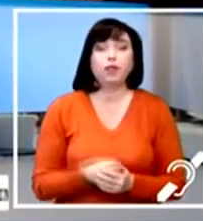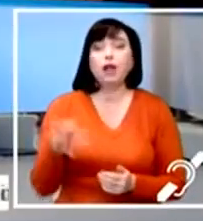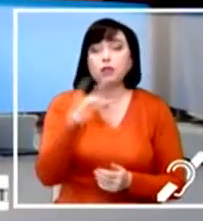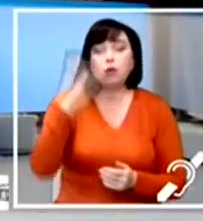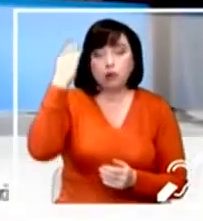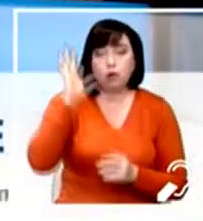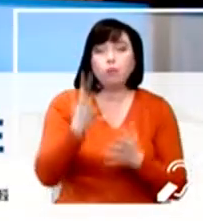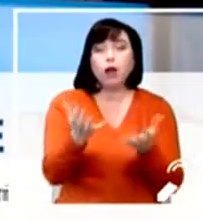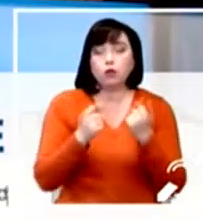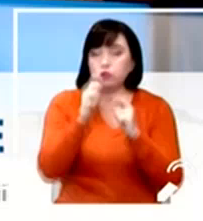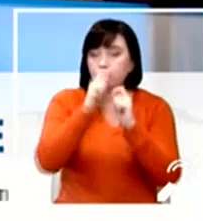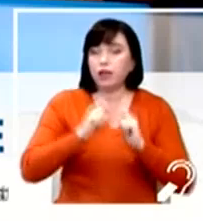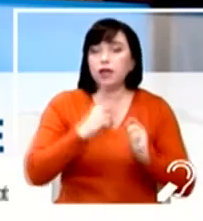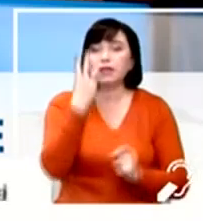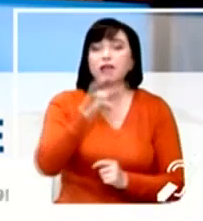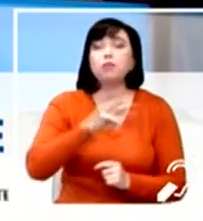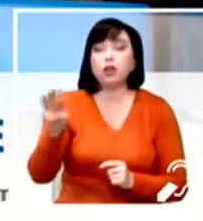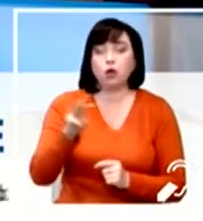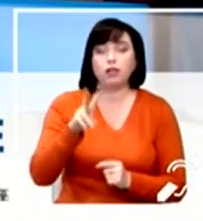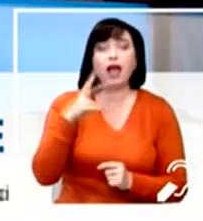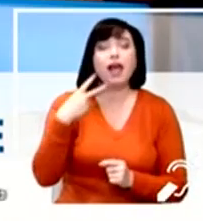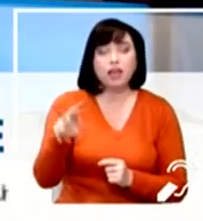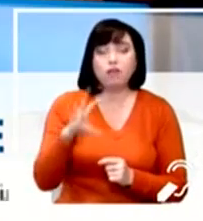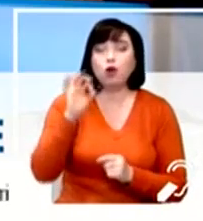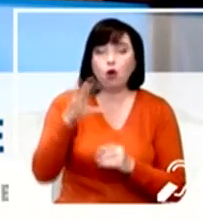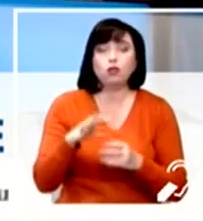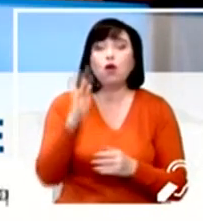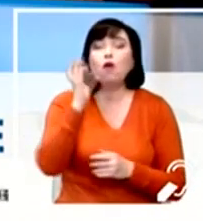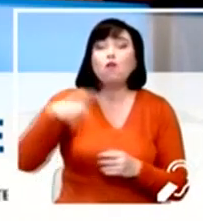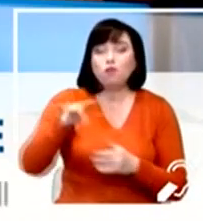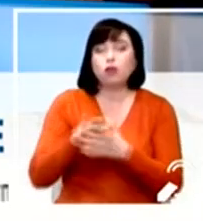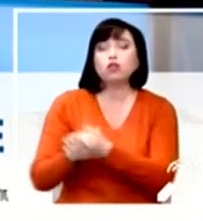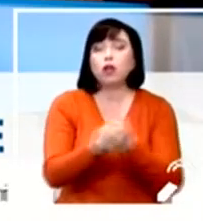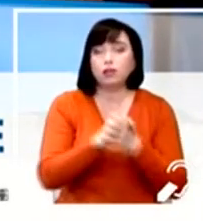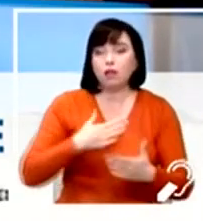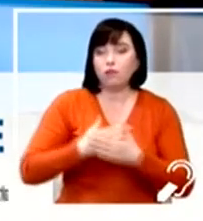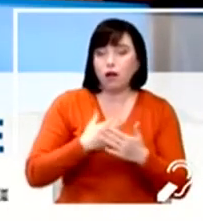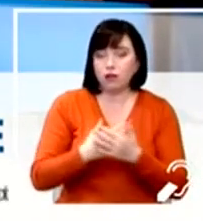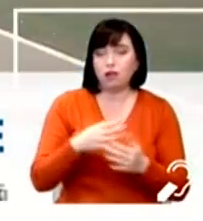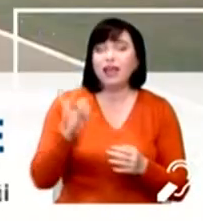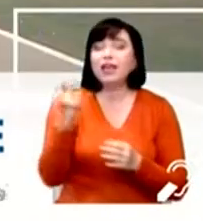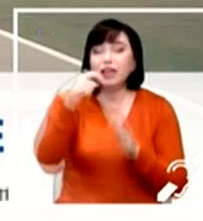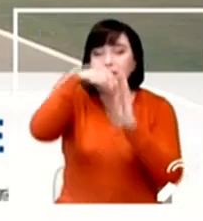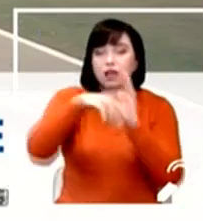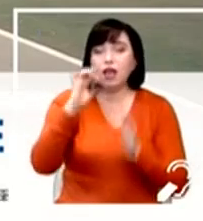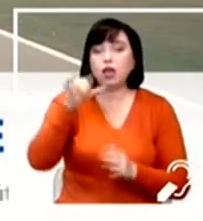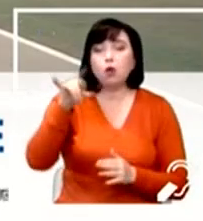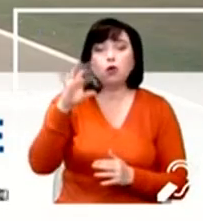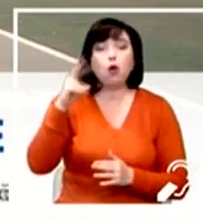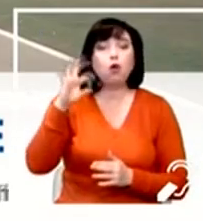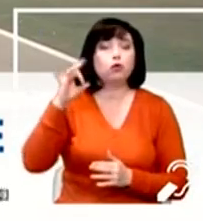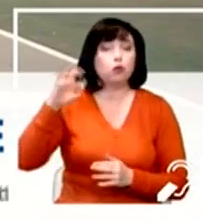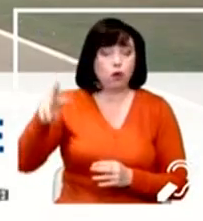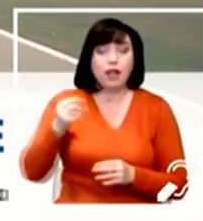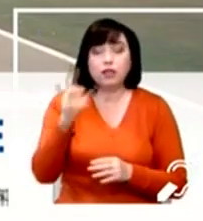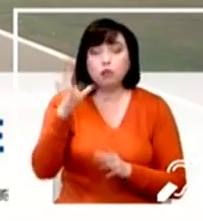Republica Moldova va primi un grant de 3 milioane de euro din Fondul de Solidaritate Voluntară din cadrul Eurocontrol. Banii vor fi